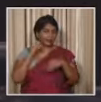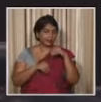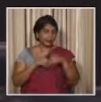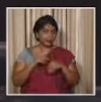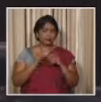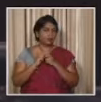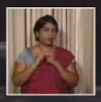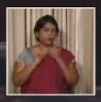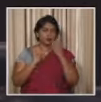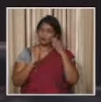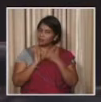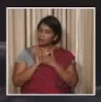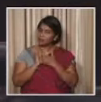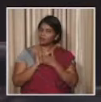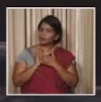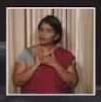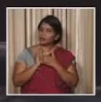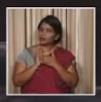අර්බුදය පිළිබඳත්